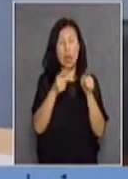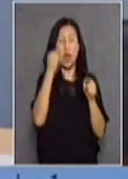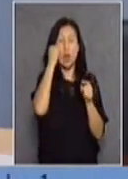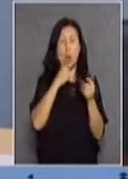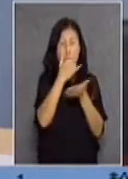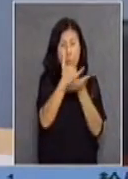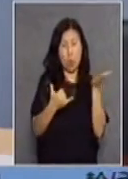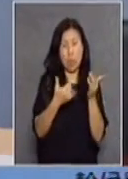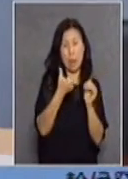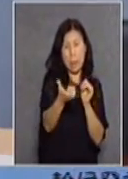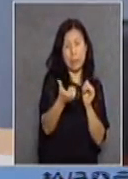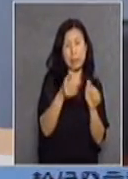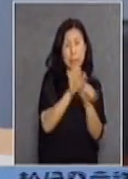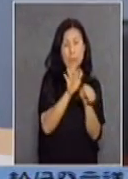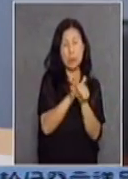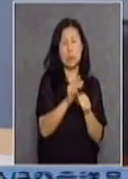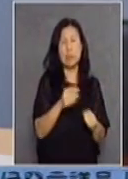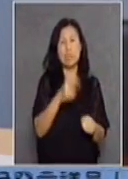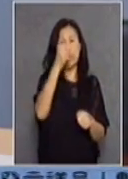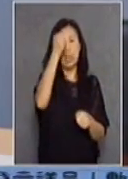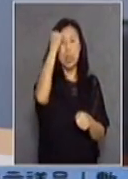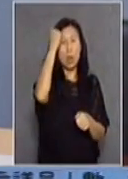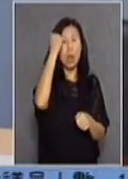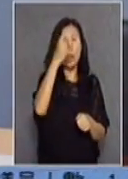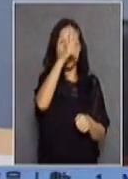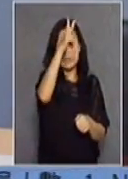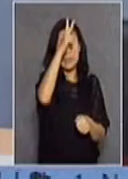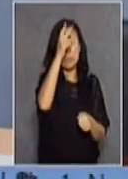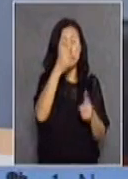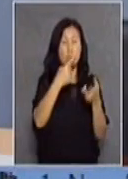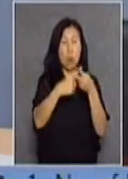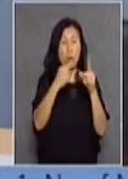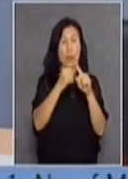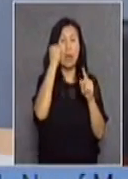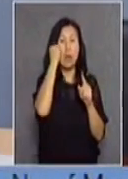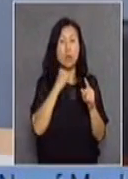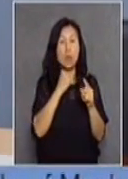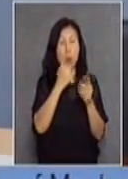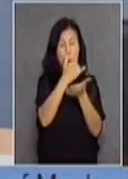實這個公務員嘅長俸開支咧係